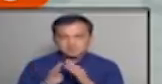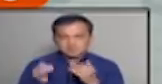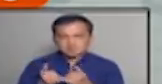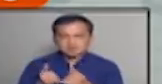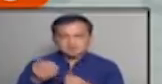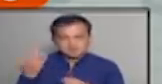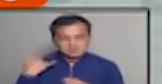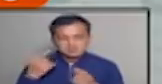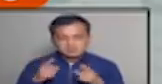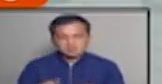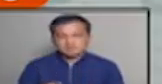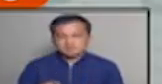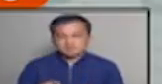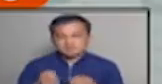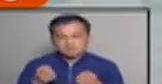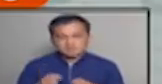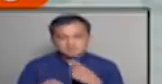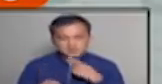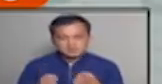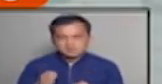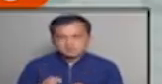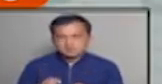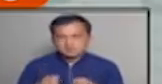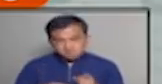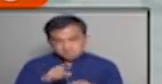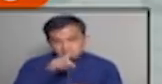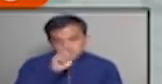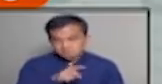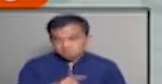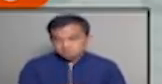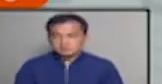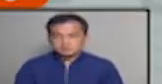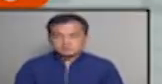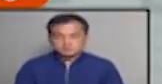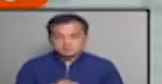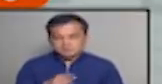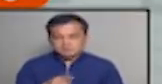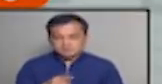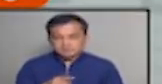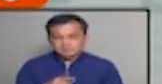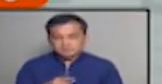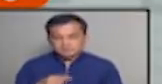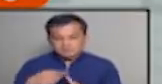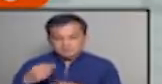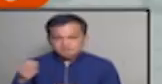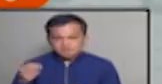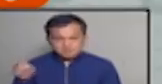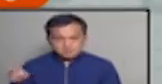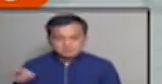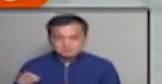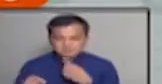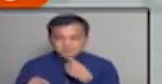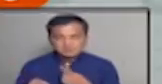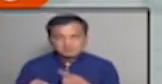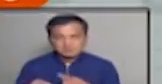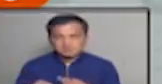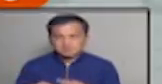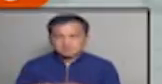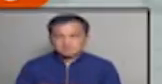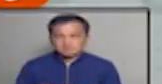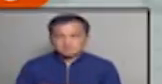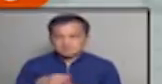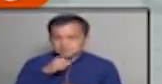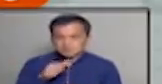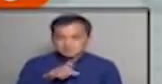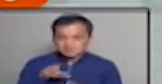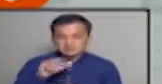nung nangyari yung event na yun. Siya lang po ang pumunta rin. Yung tanod po yun? Oo, tanod po. Pero nasa labas lang daw po siya. Kaya ano siya na hindi